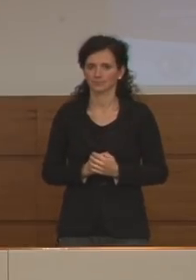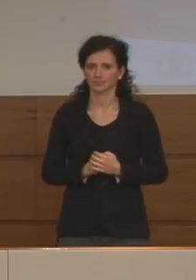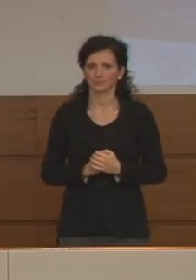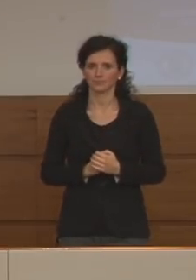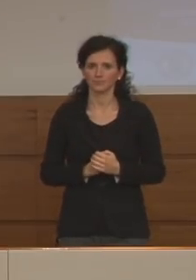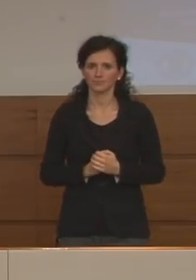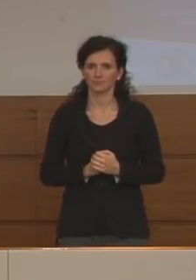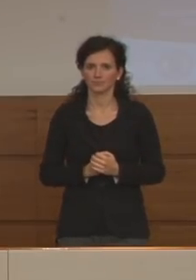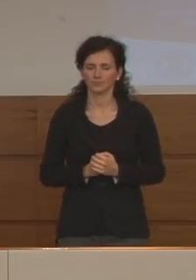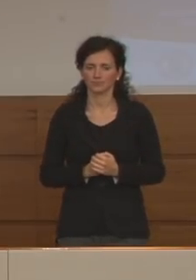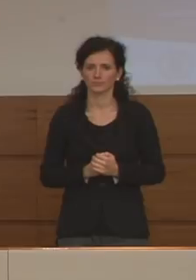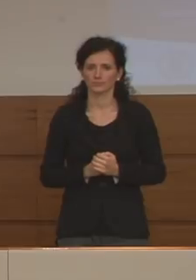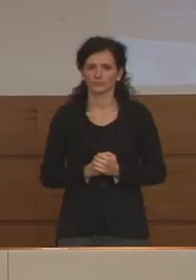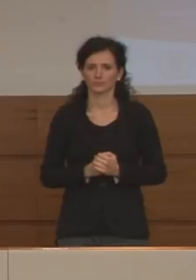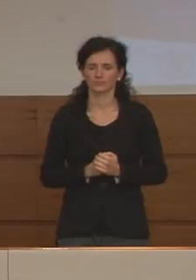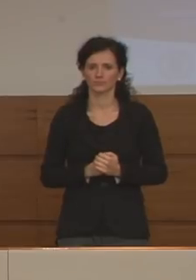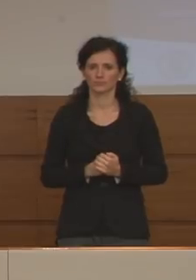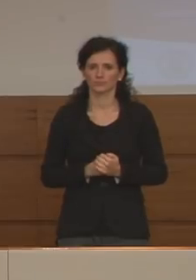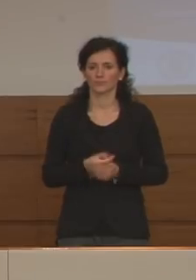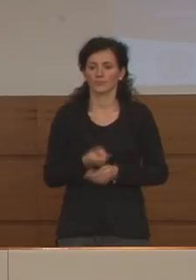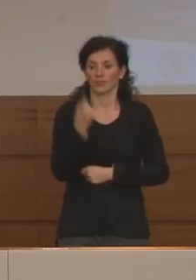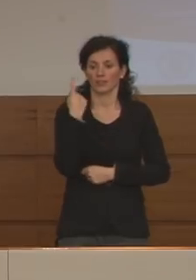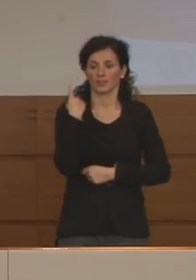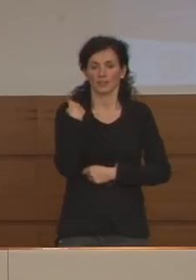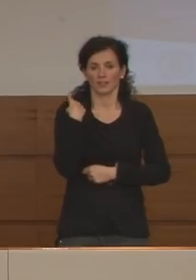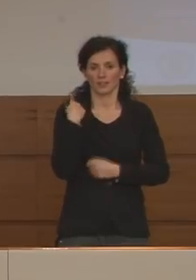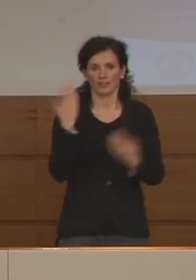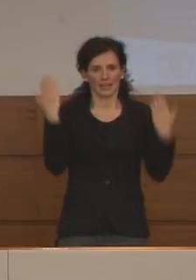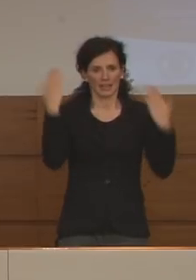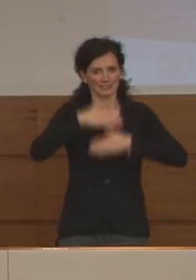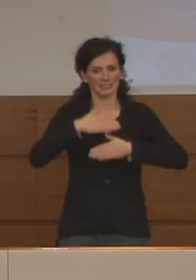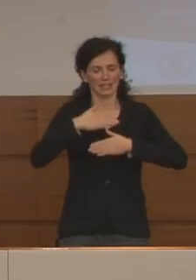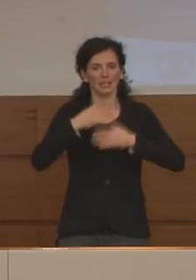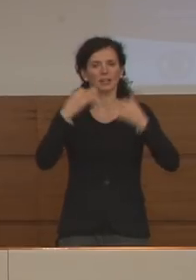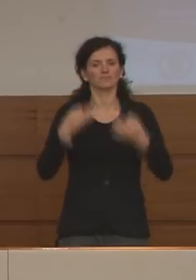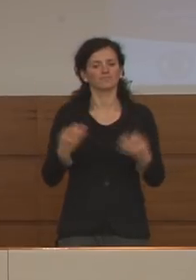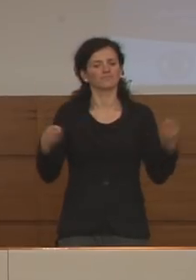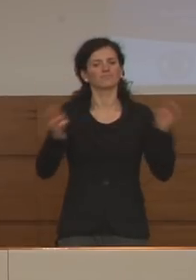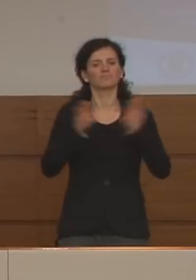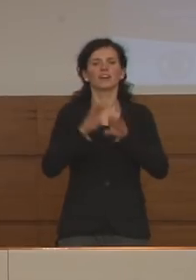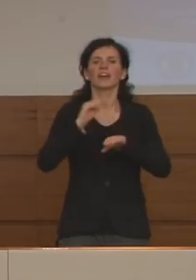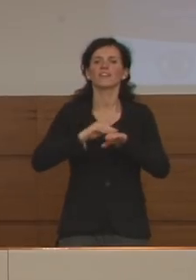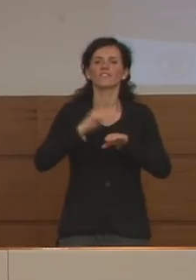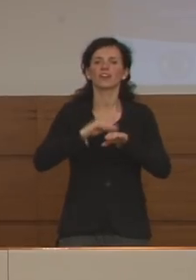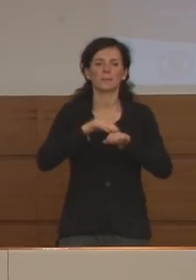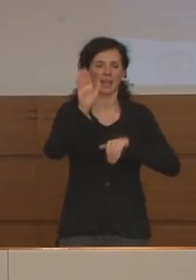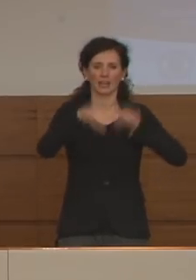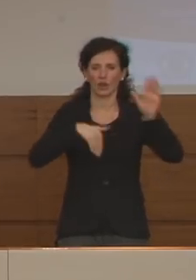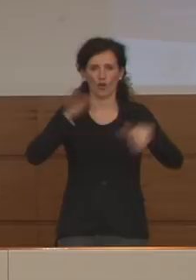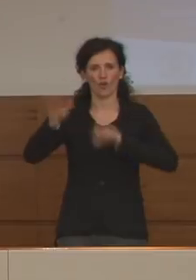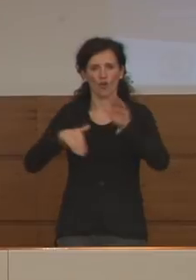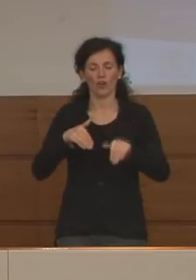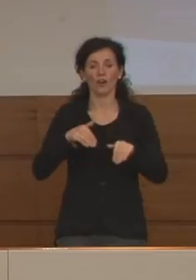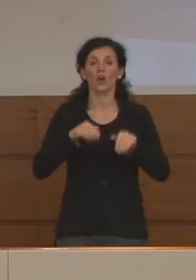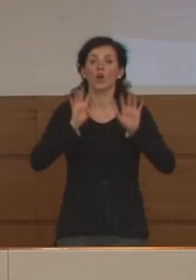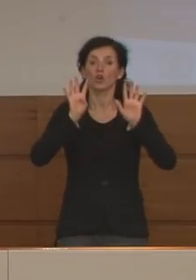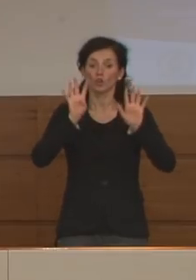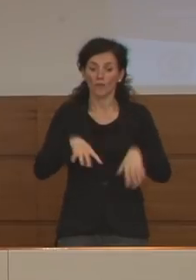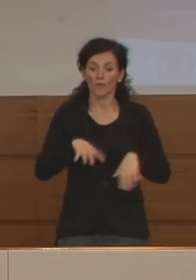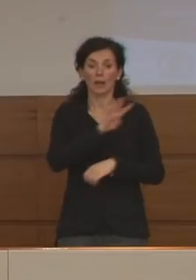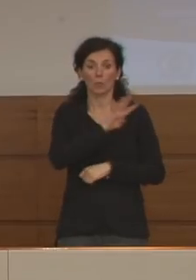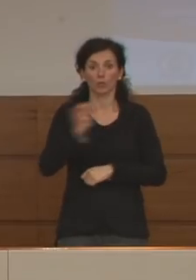voglio anche ricordare che ieri sera si è chiusa la call per gli infermieri abbiamo ricevuto